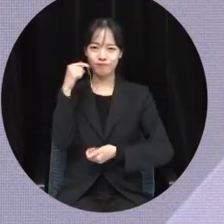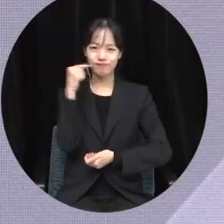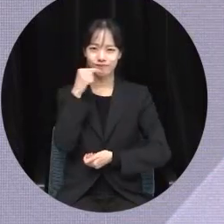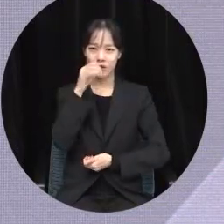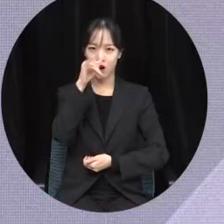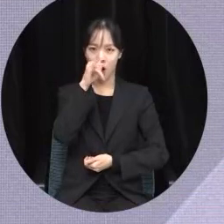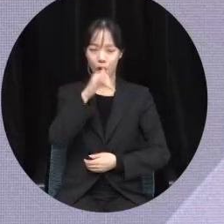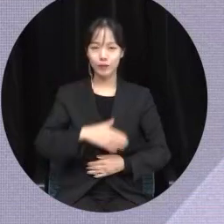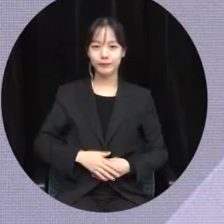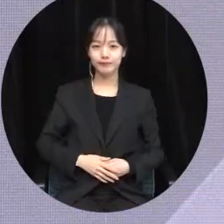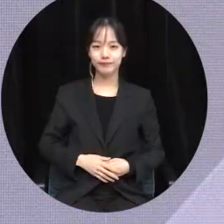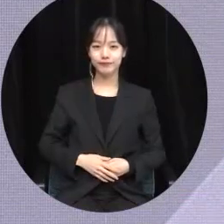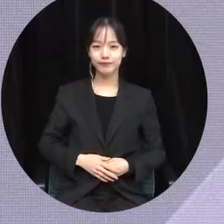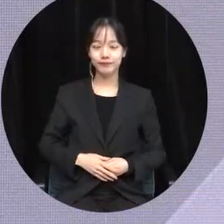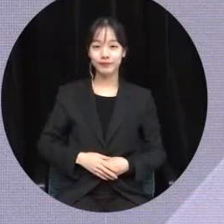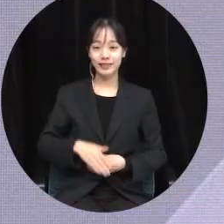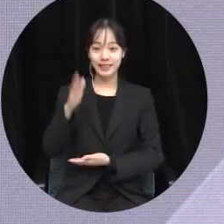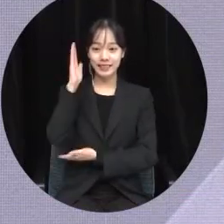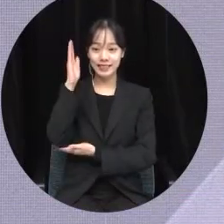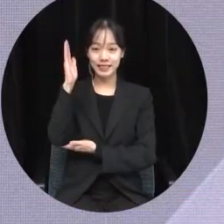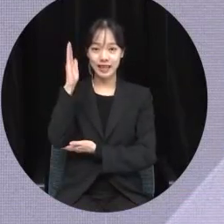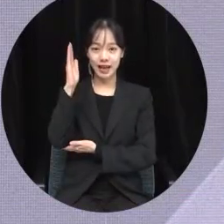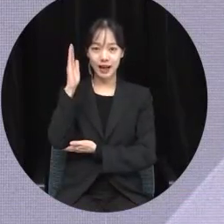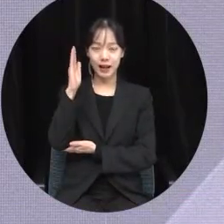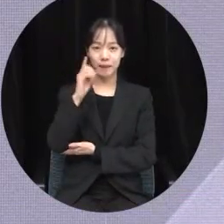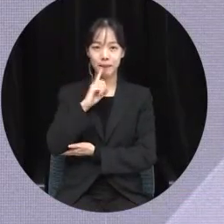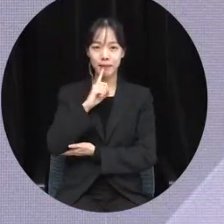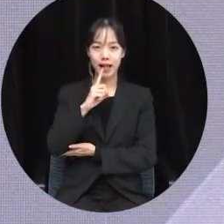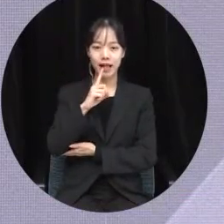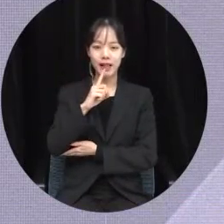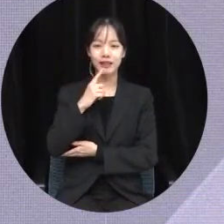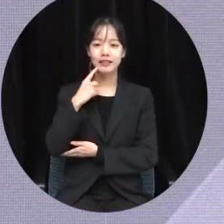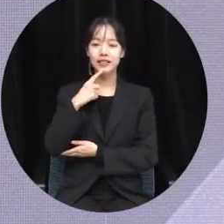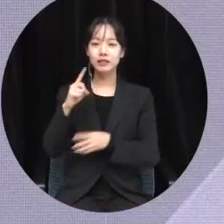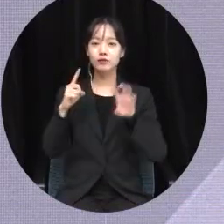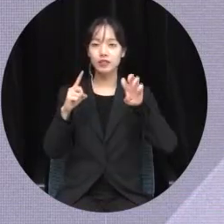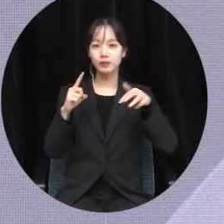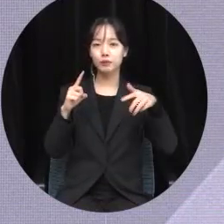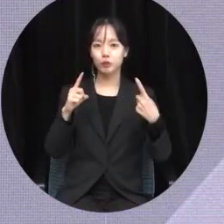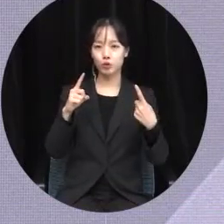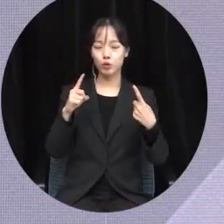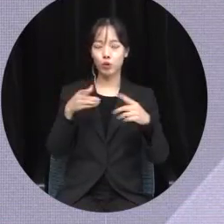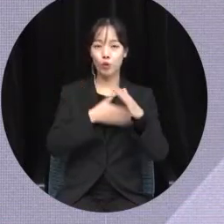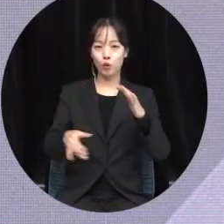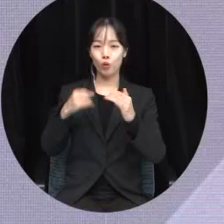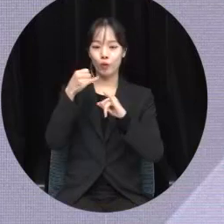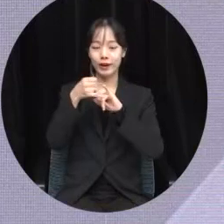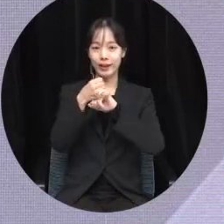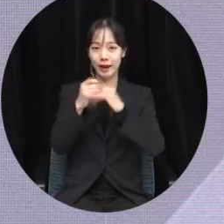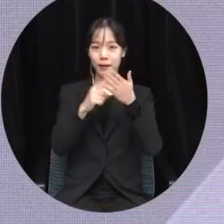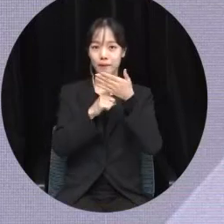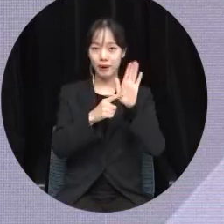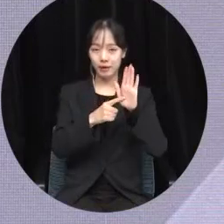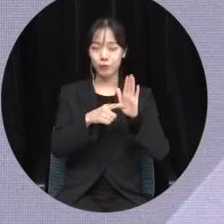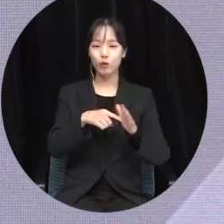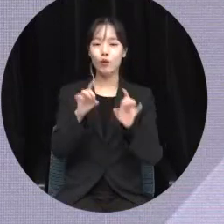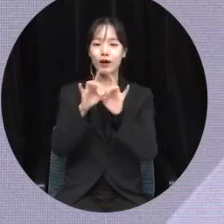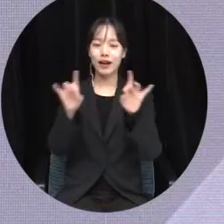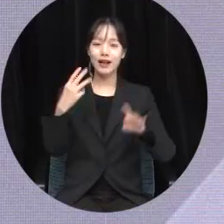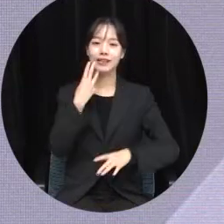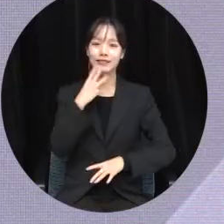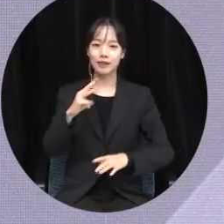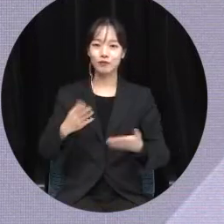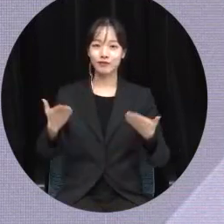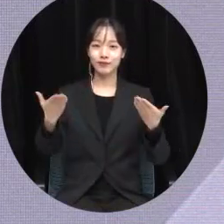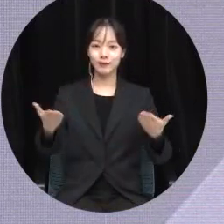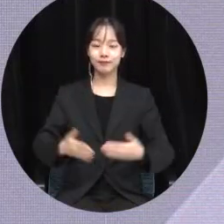발언은 각 후보마다 1분 30초, 공약 발표는 3분씩 주어집니다.